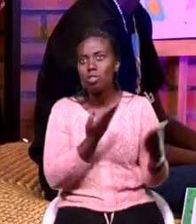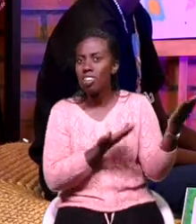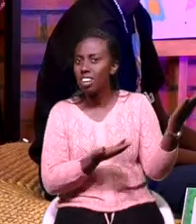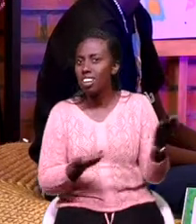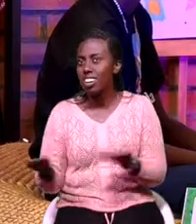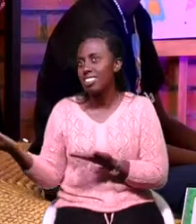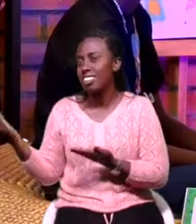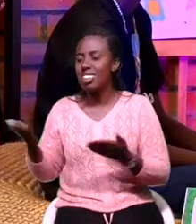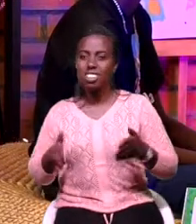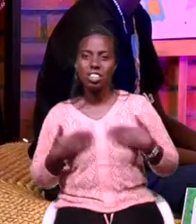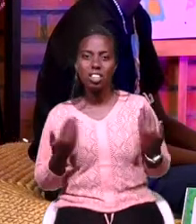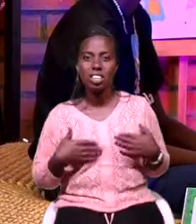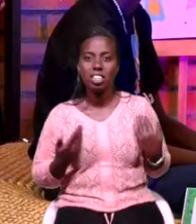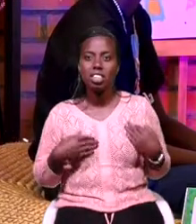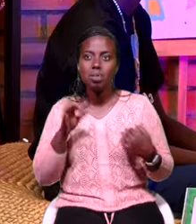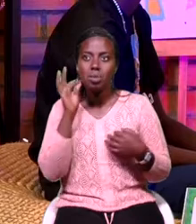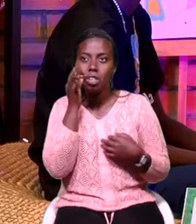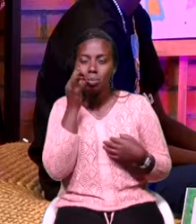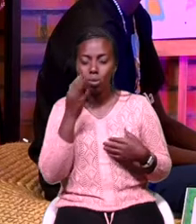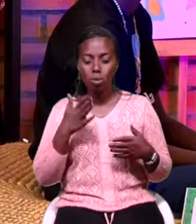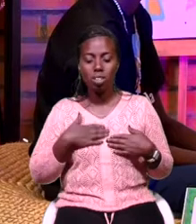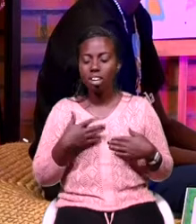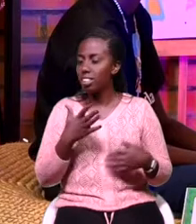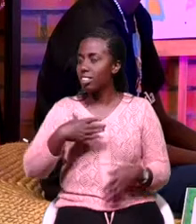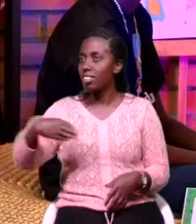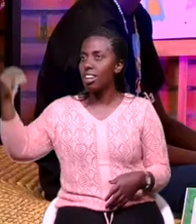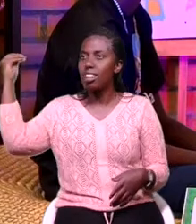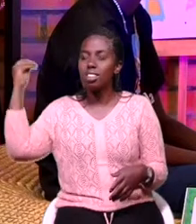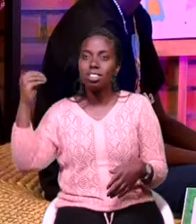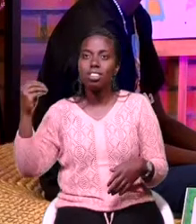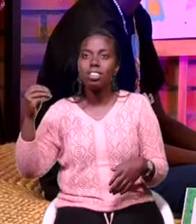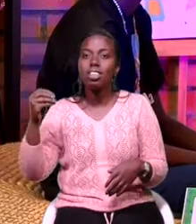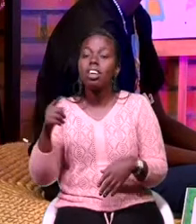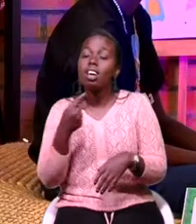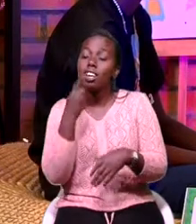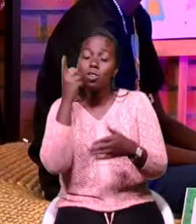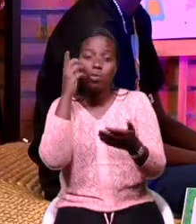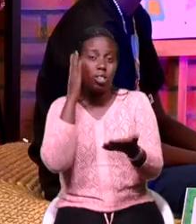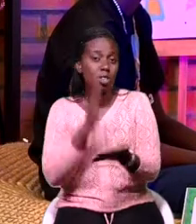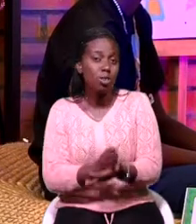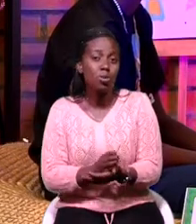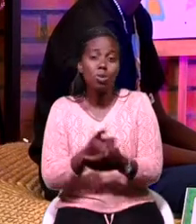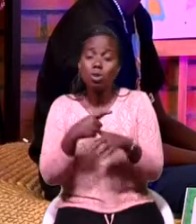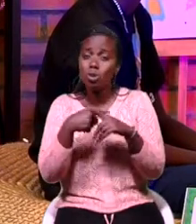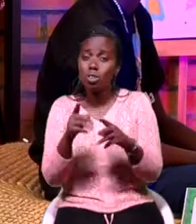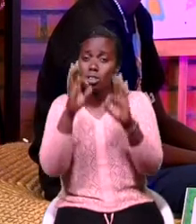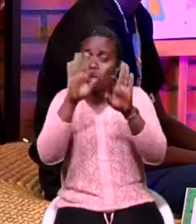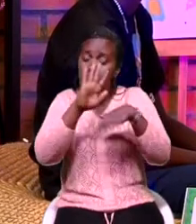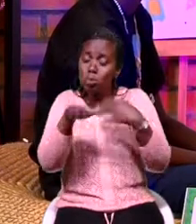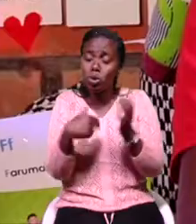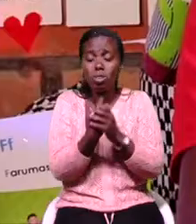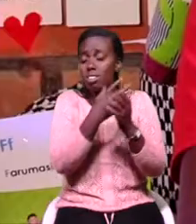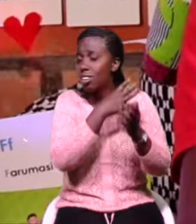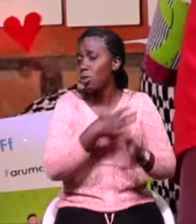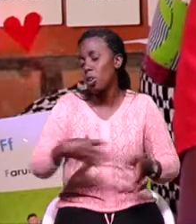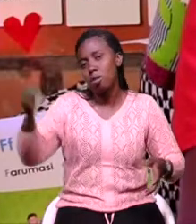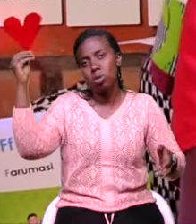neza kirishima imbuto zanjye zaragiye ameye reka nkubwize ukuri rwose buri kintu byose